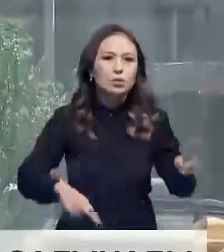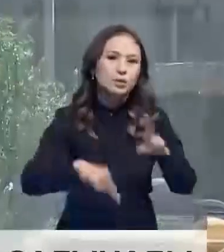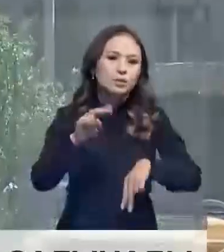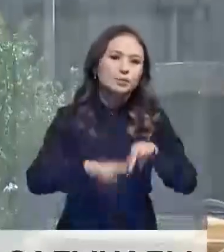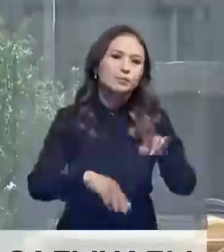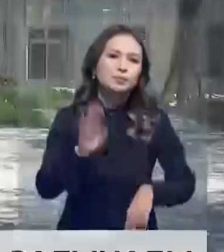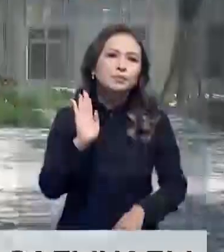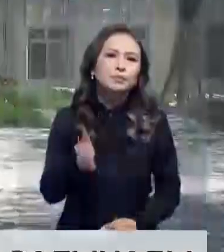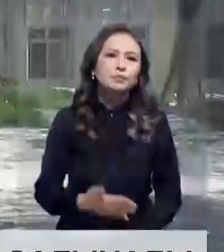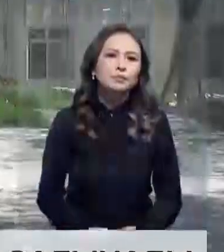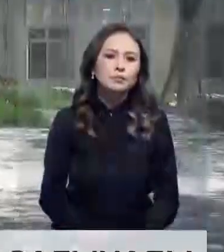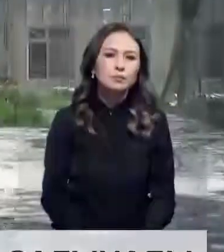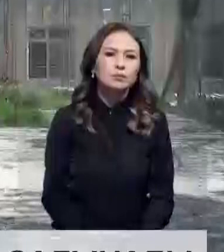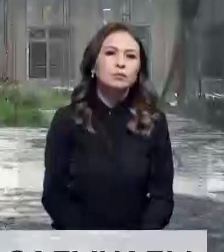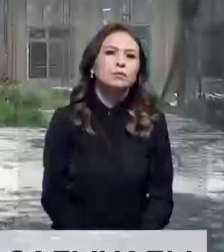тұрғызылады.